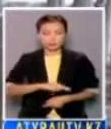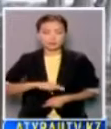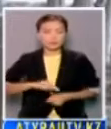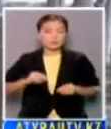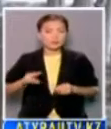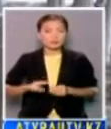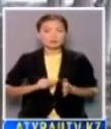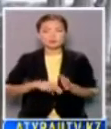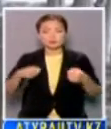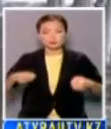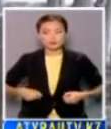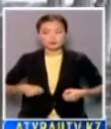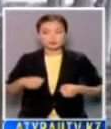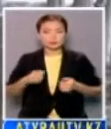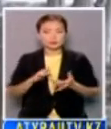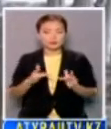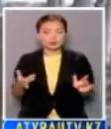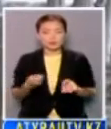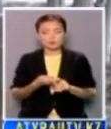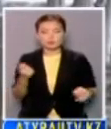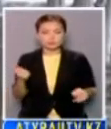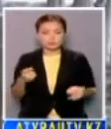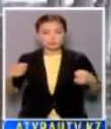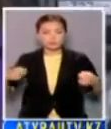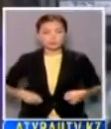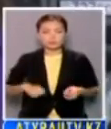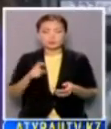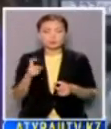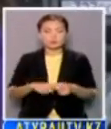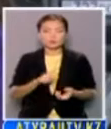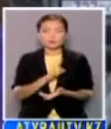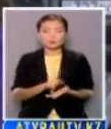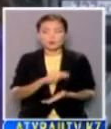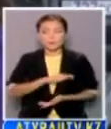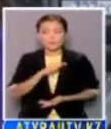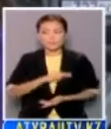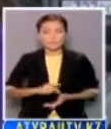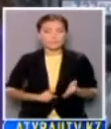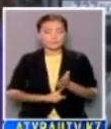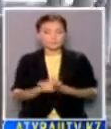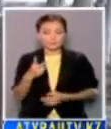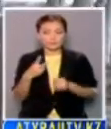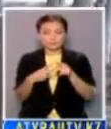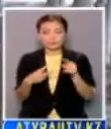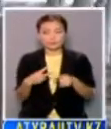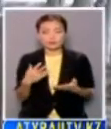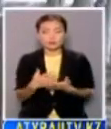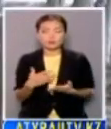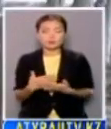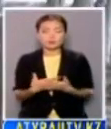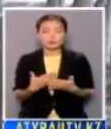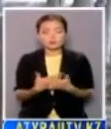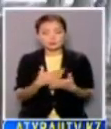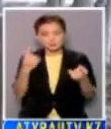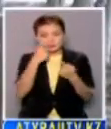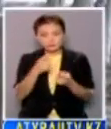үшін InfoQazakhstan электрондық порталына тіркелу қажет. Жұмысты қайта бастаудың екі түрі бар. Жаңағы